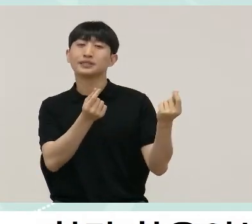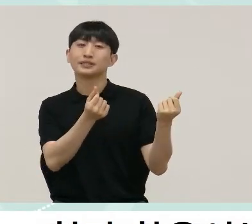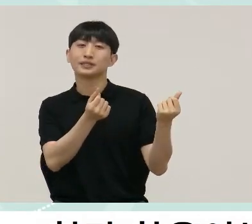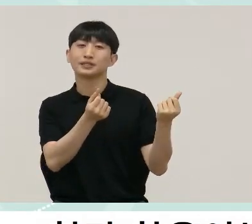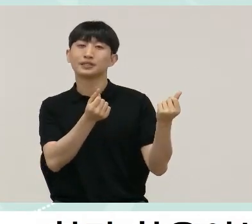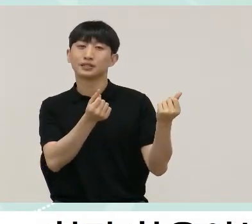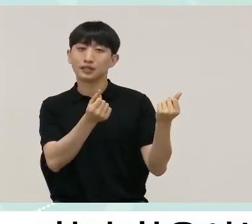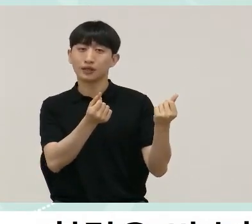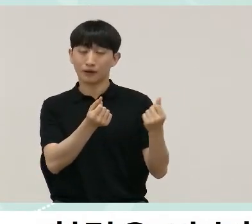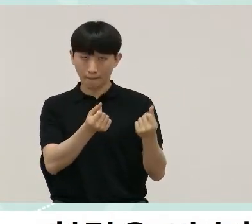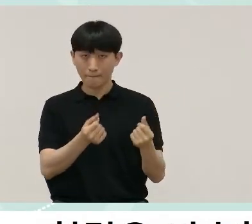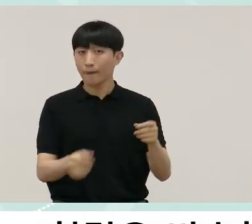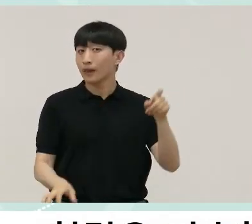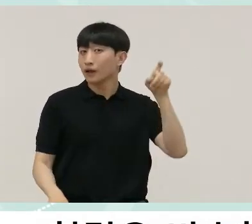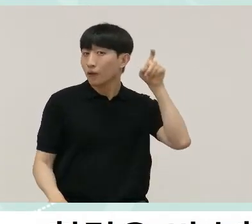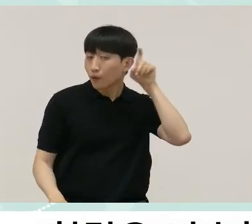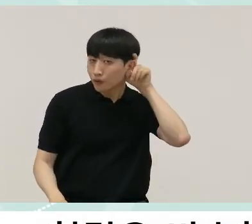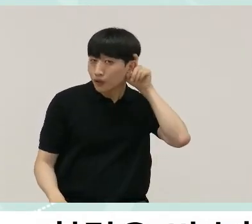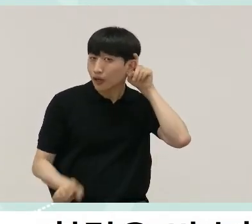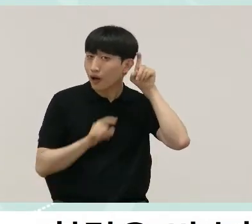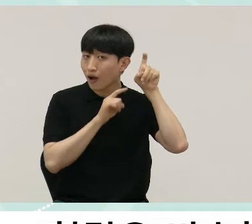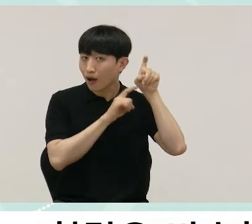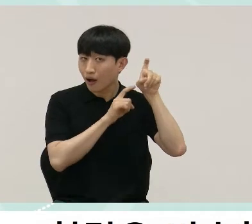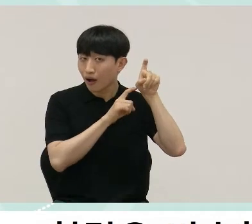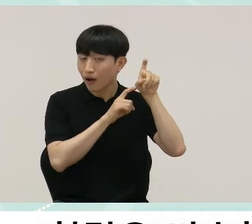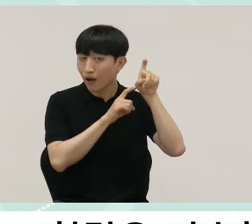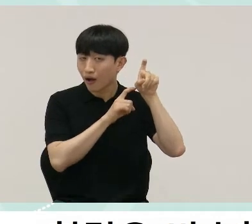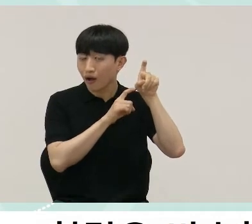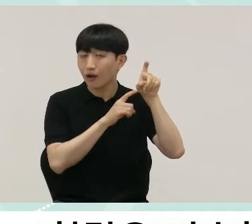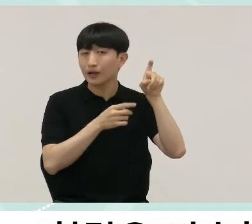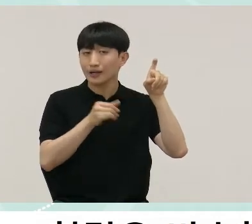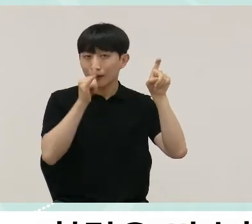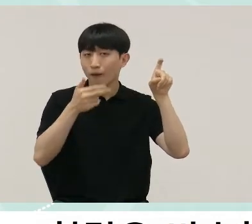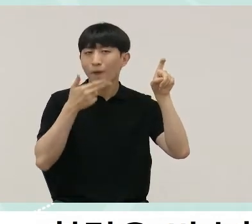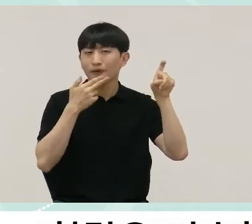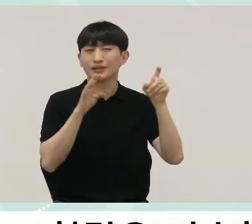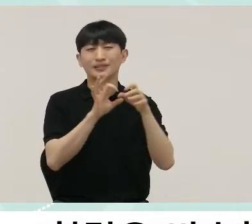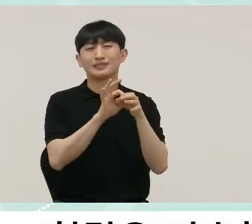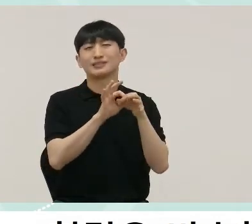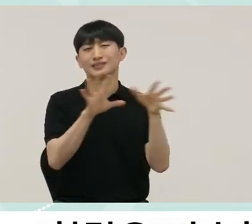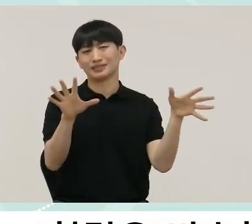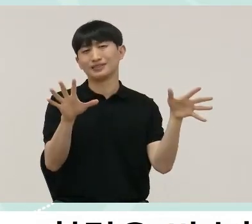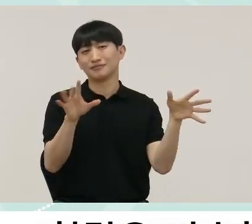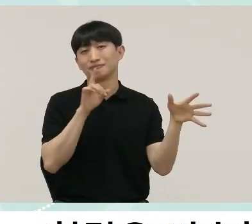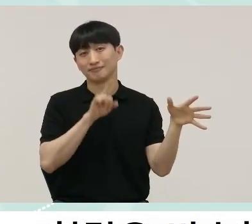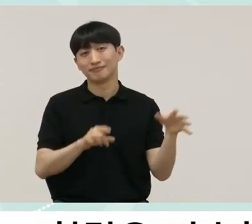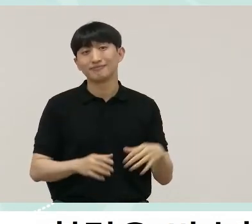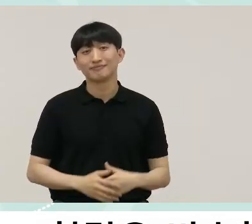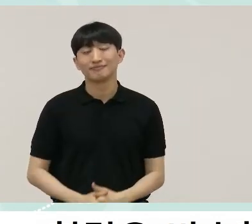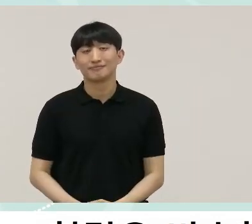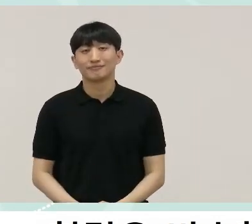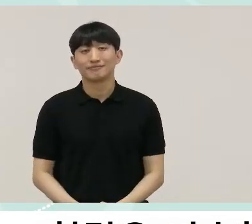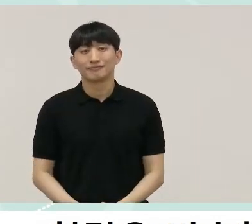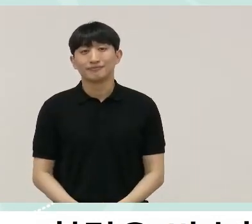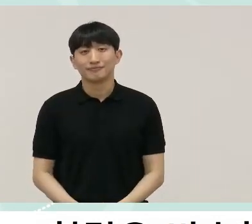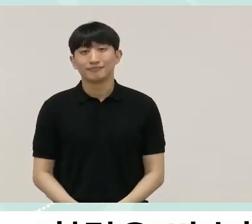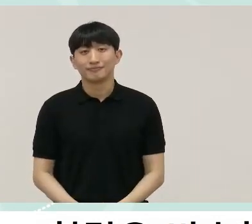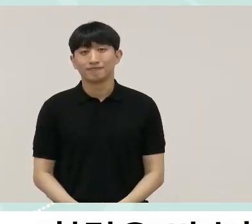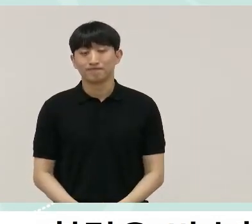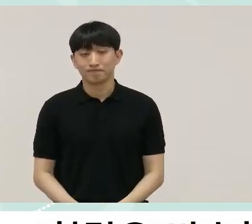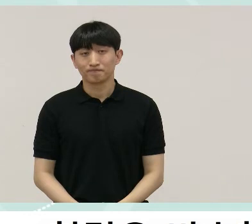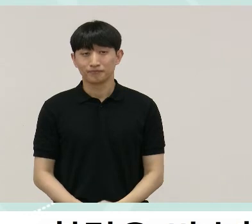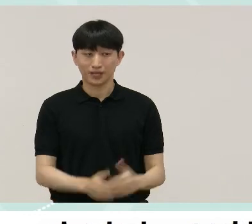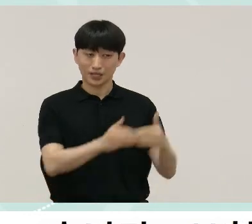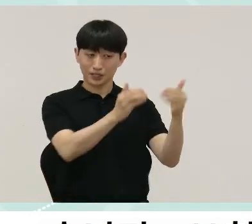보청기를 착용한 그룹이 더 말을 잘 들은 경우는 아니라는 얘기를 하고 있습니다. 그래서 이 두 그룹들을